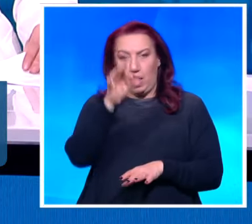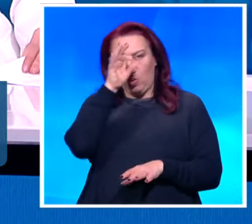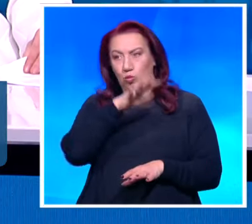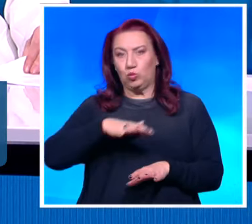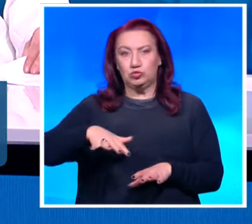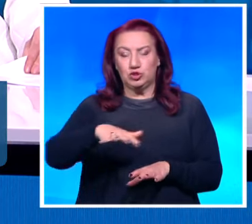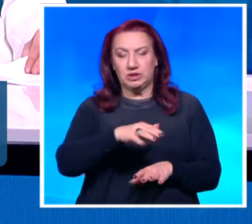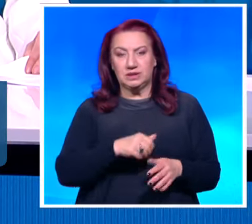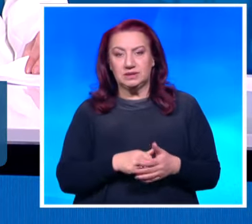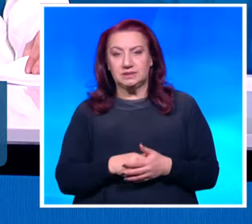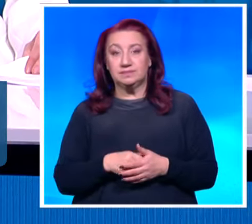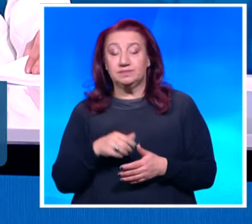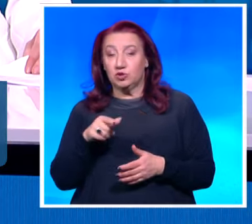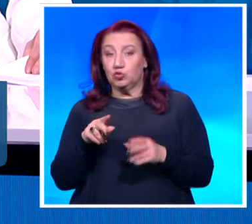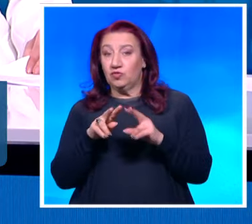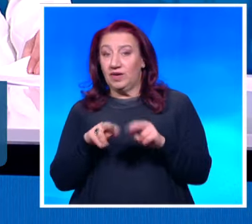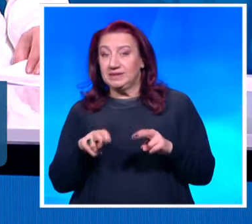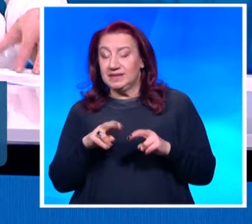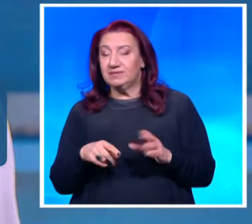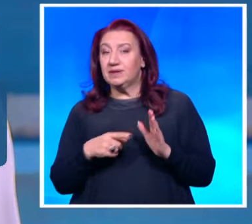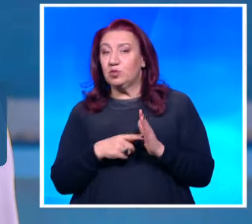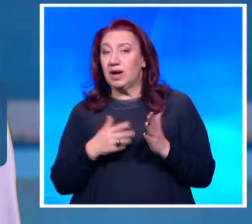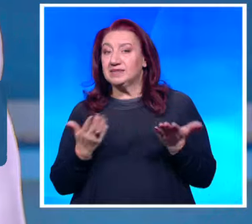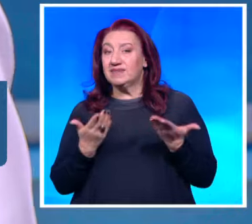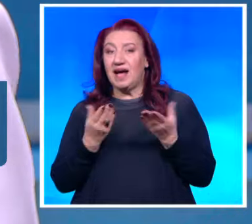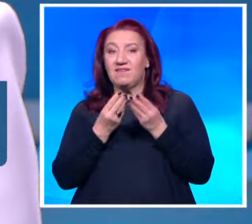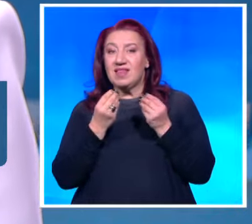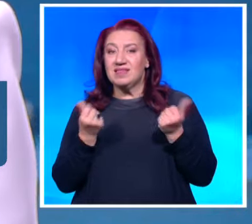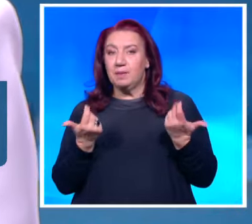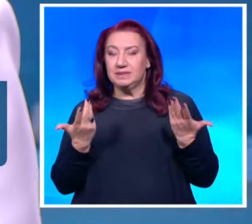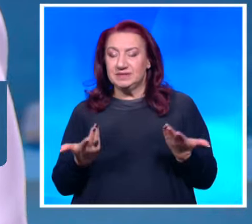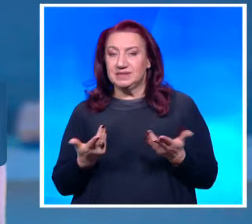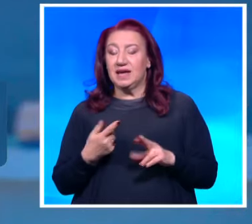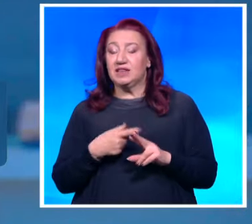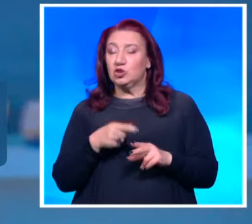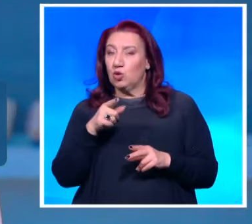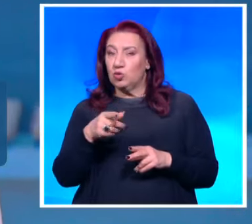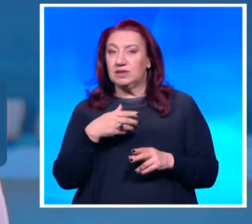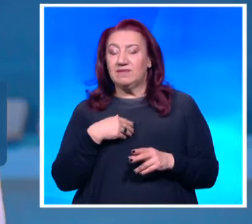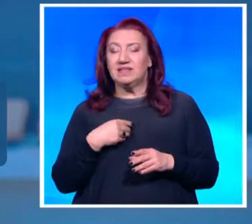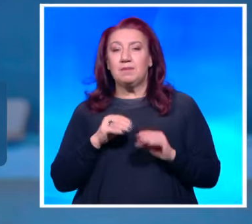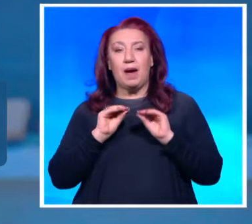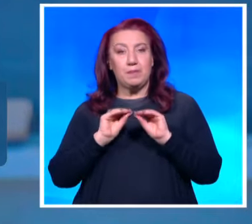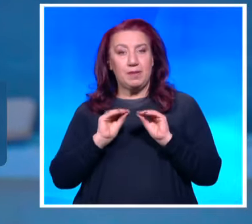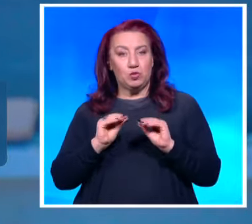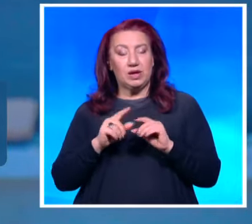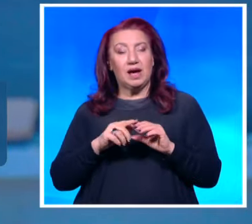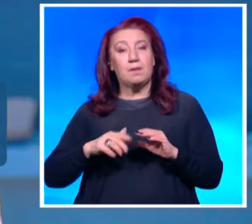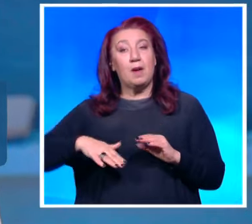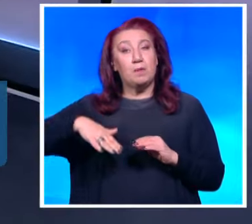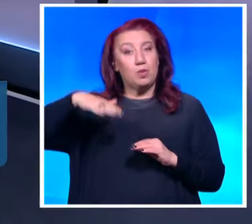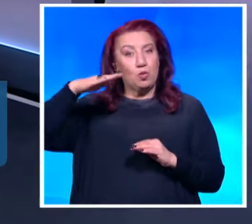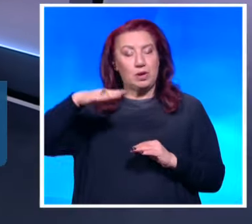показва някакви дефицити при децата, но то трябва да произведе препоръки към по-големите, родителите и